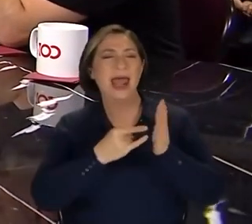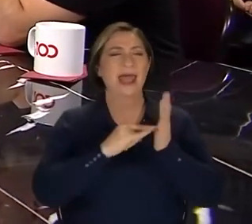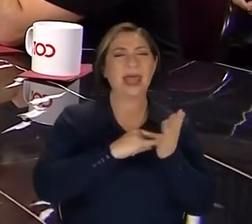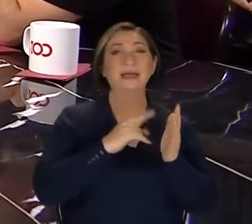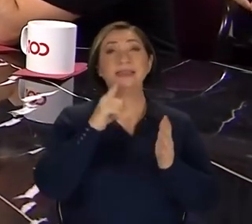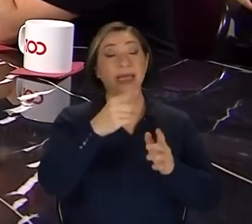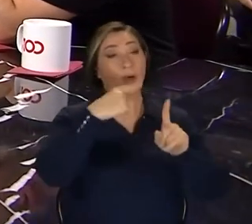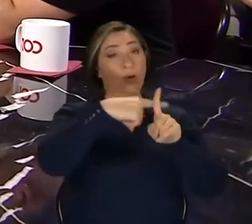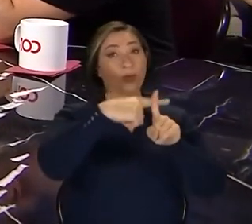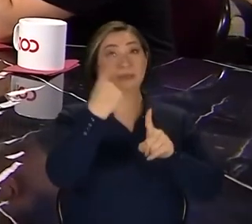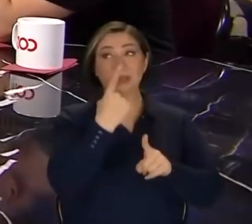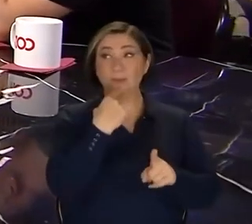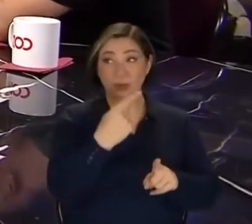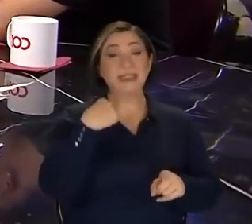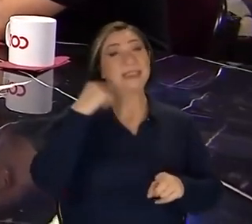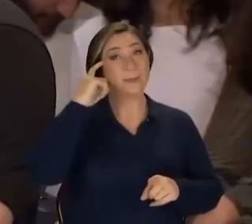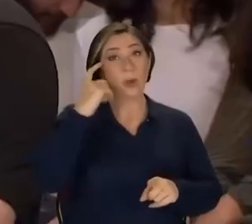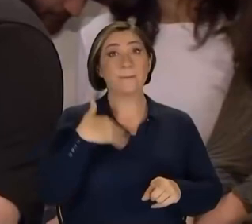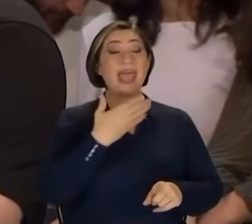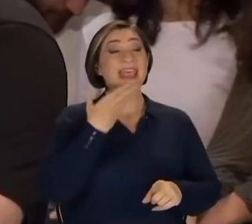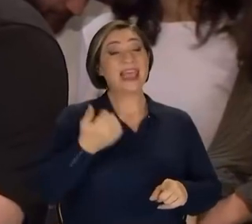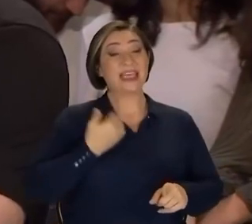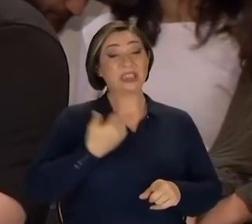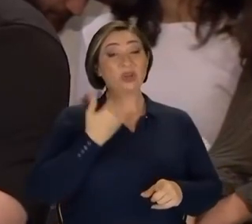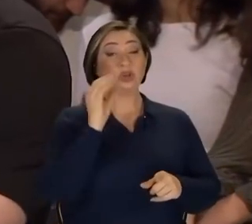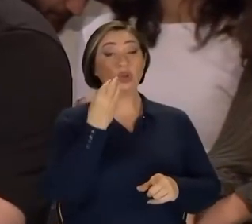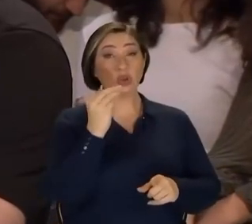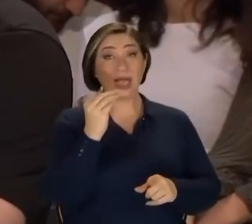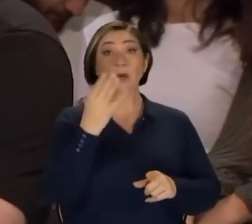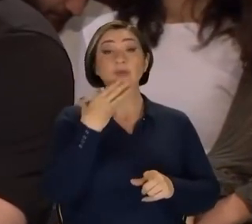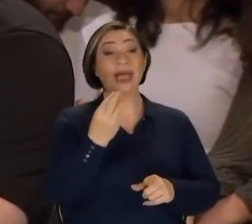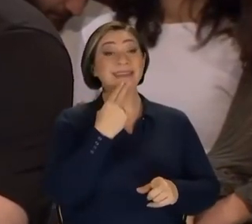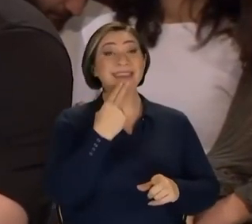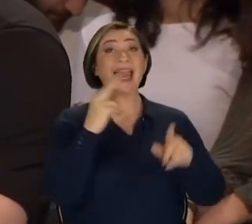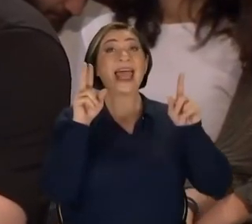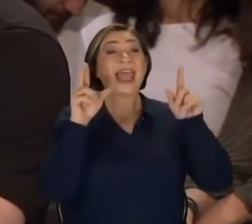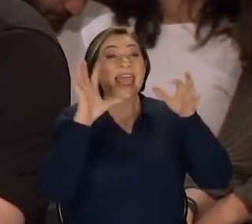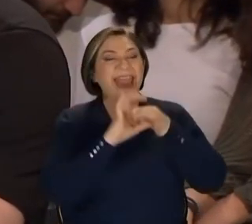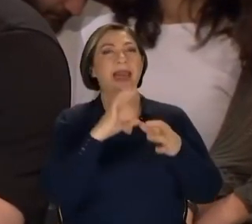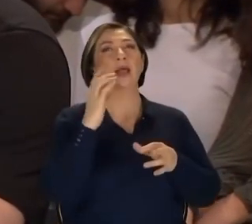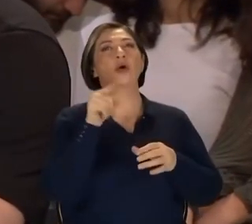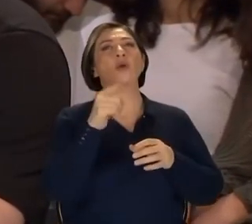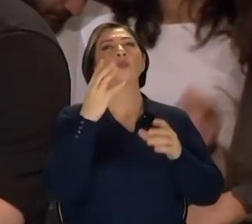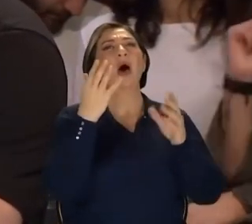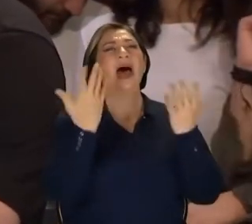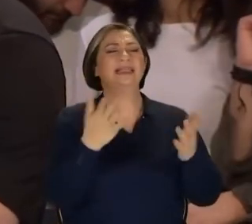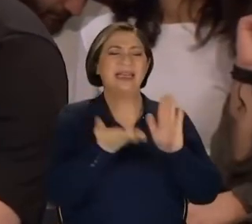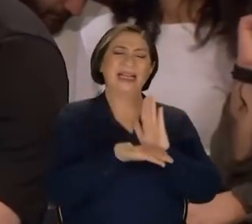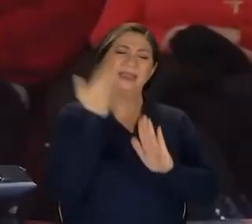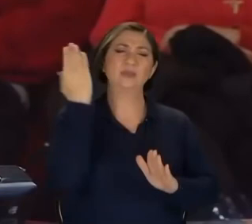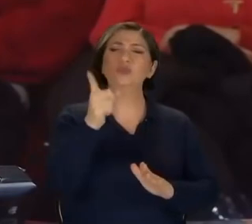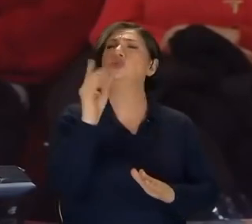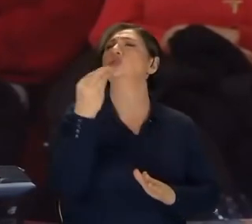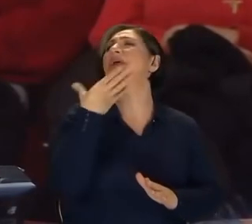sen de olumlu bir şey söylediğini tahmin ediyorum. Ben yakışıklı çocuklarla ilgili, güzel kızlarla ilgili çok, yani bu şey artık kalksın. Bu